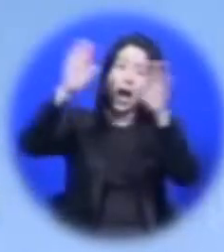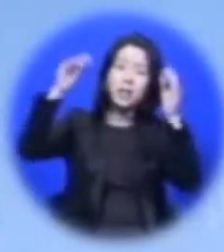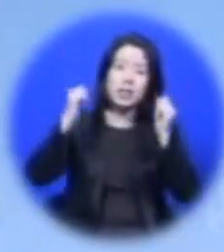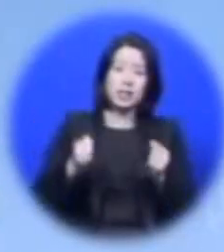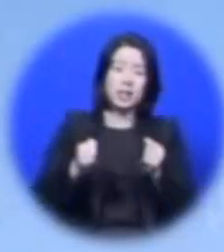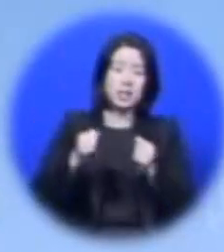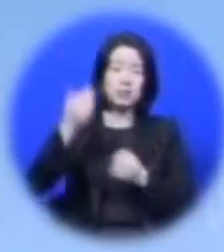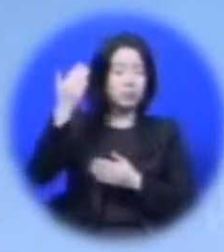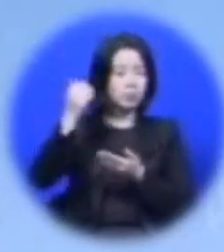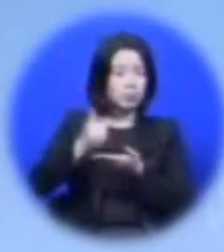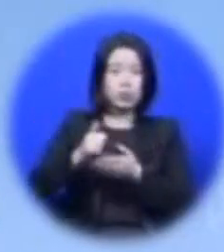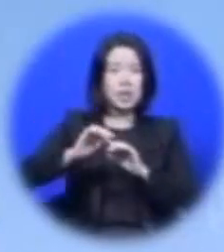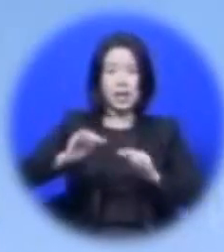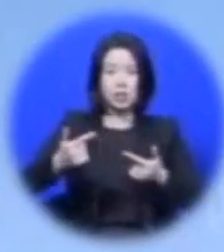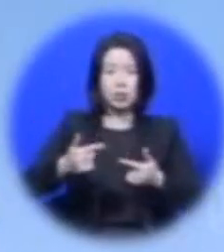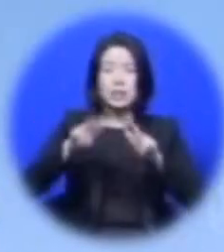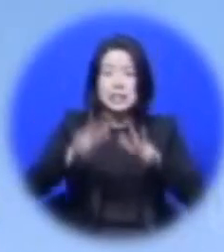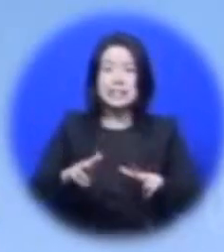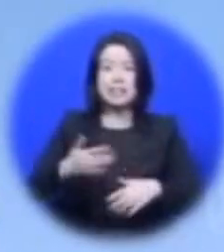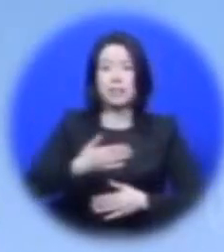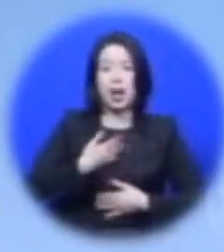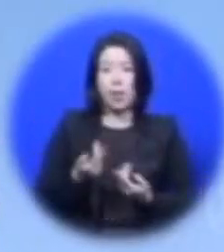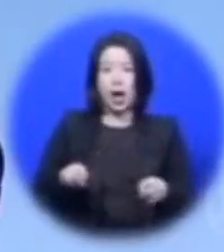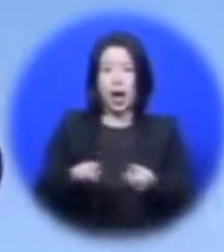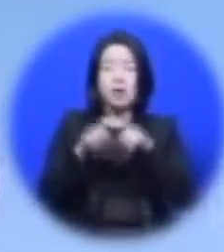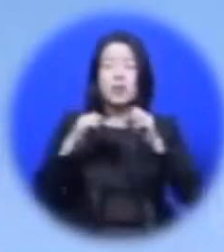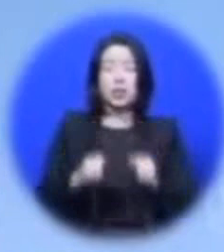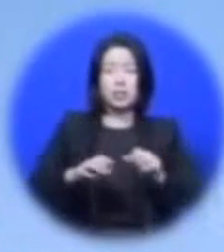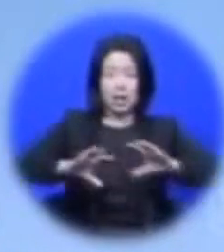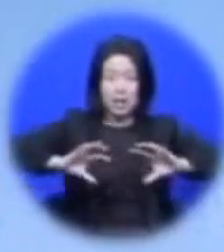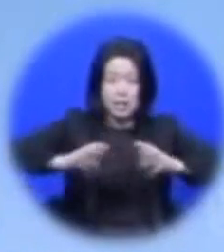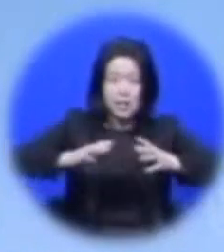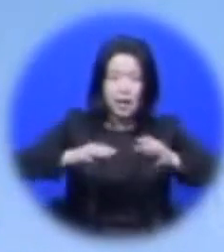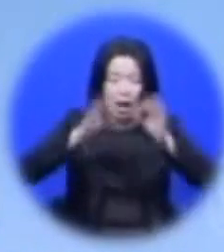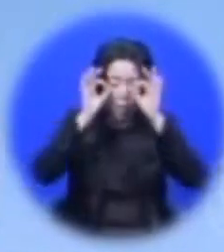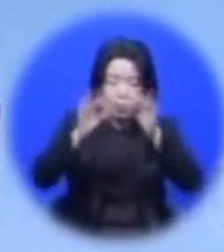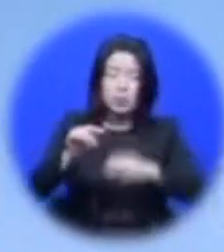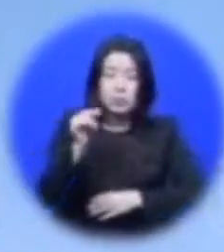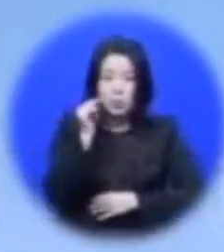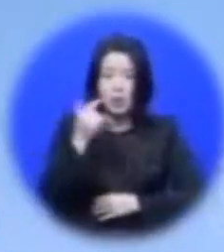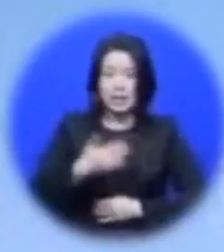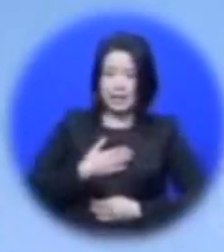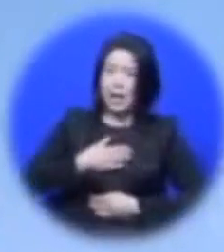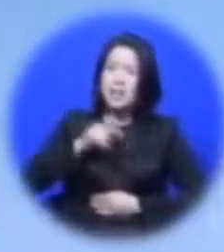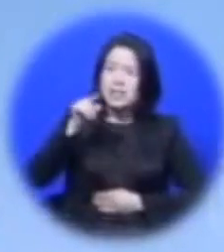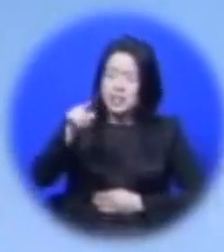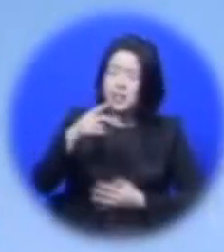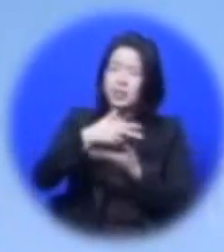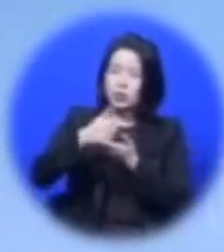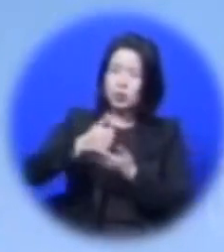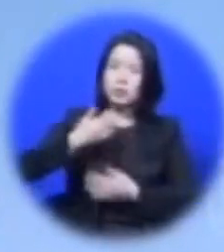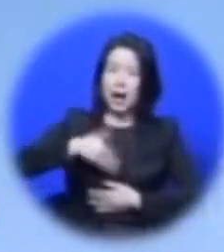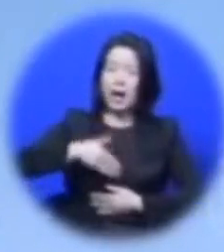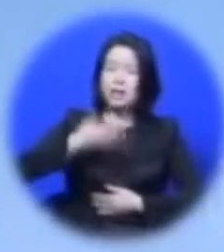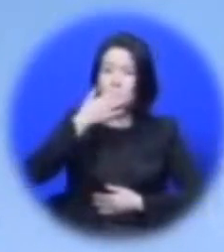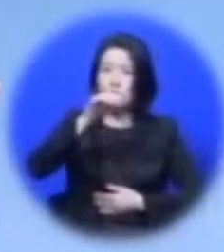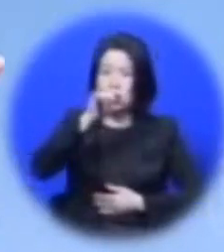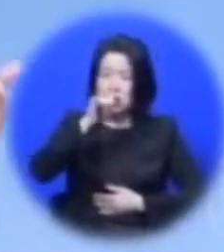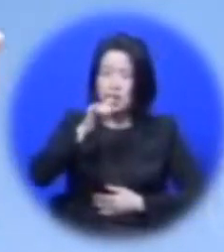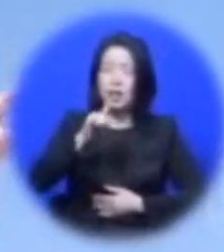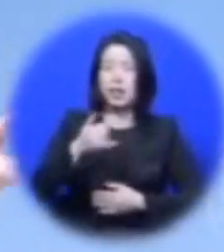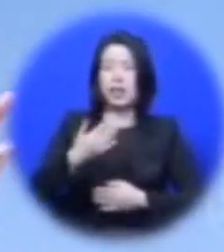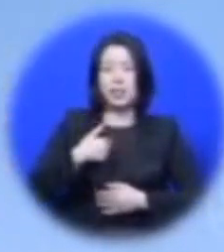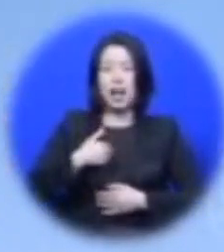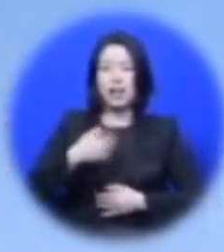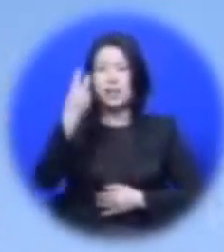아니시고 지금 나와 같이 계셔서 세상은 보지 못하지만 나는 그 주님을 알도록 그렇게